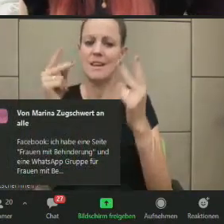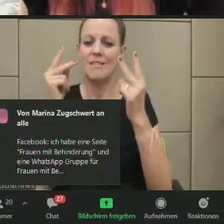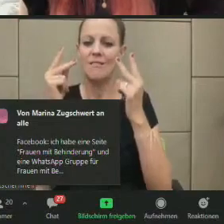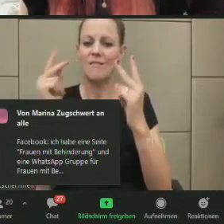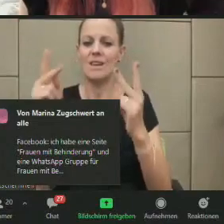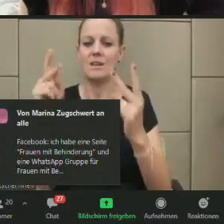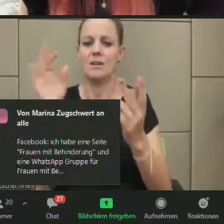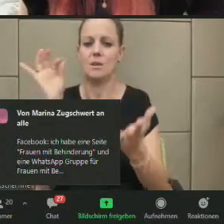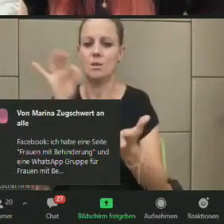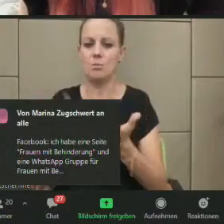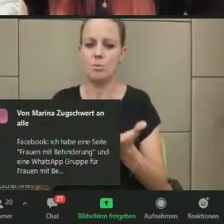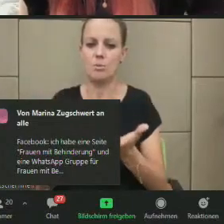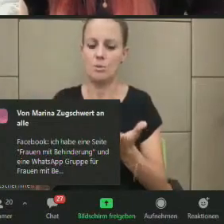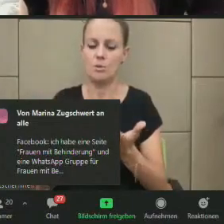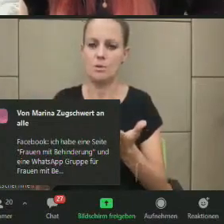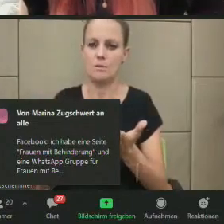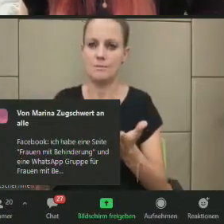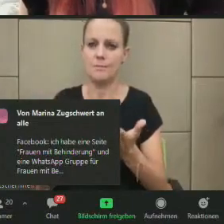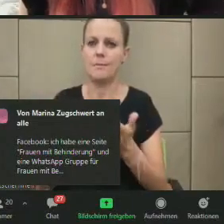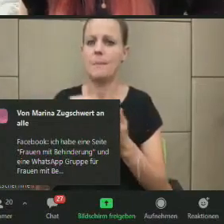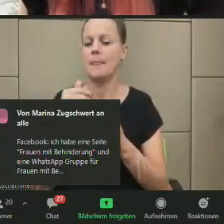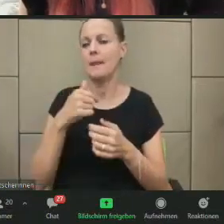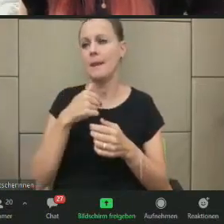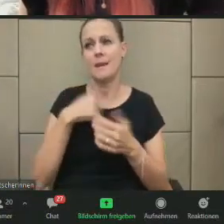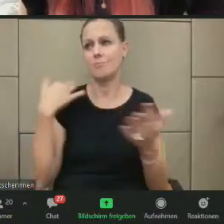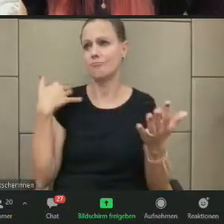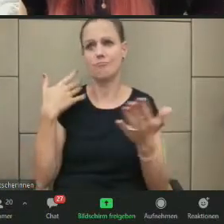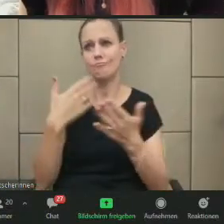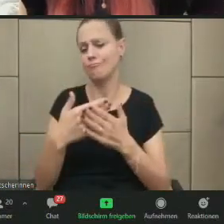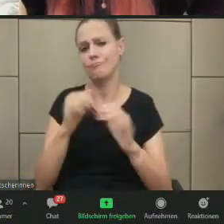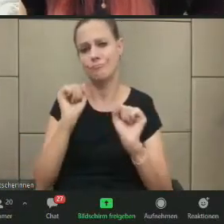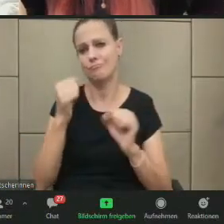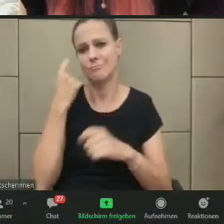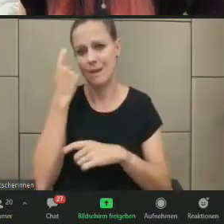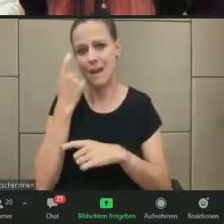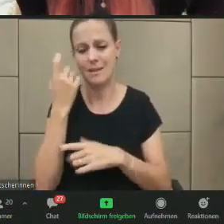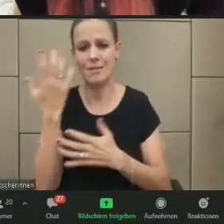und ich war immer schon der Meinung, dass das Internet